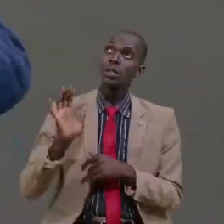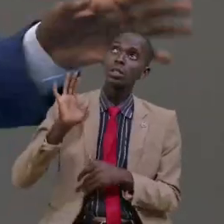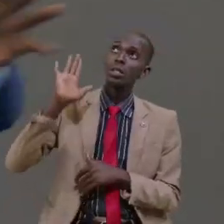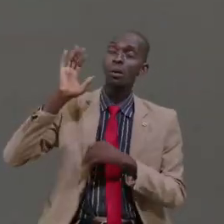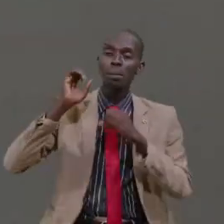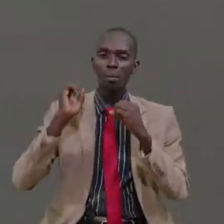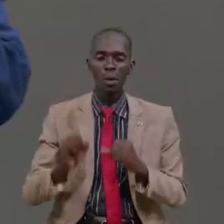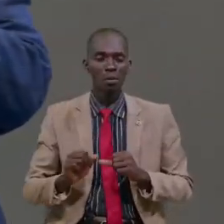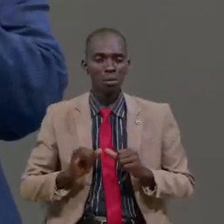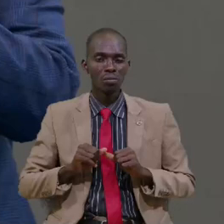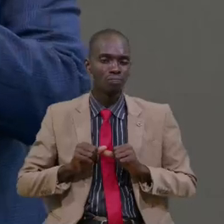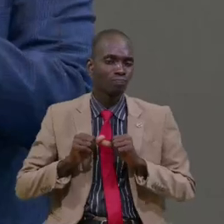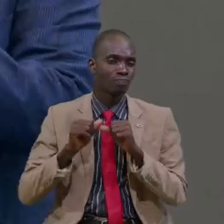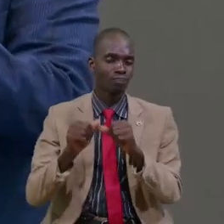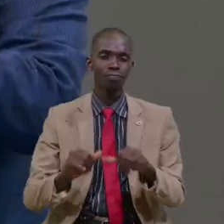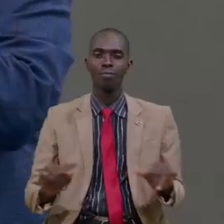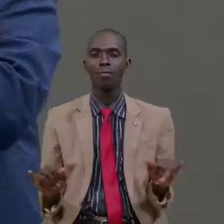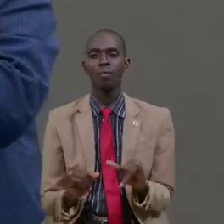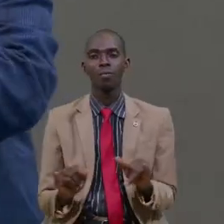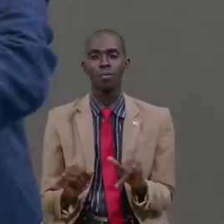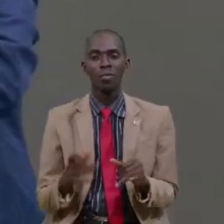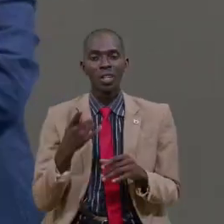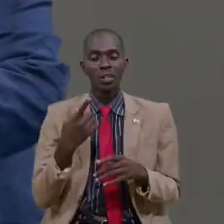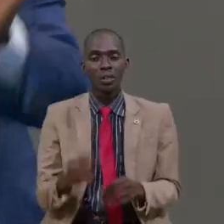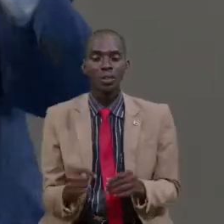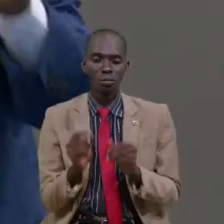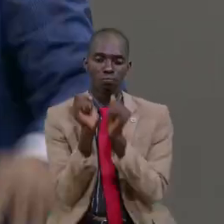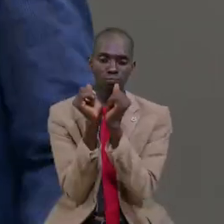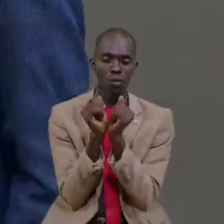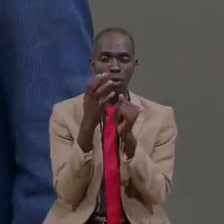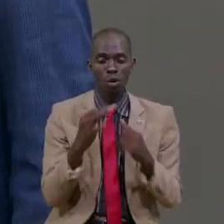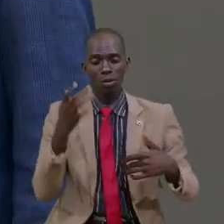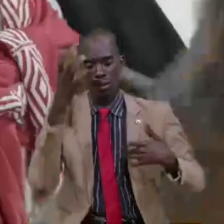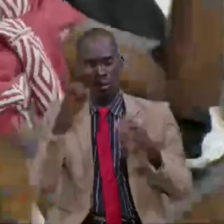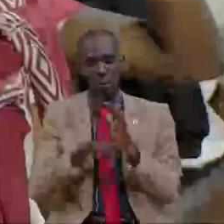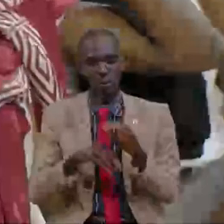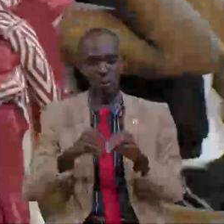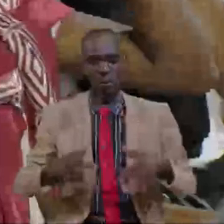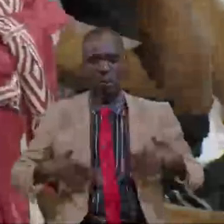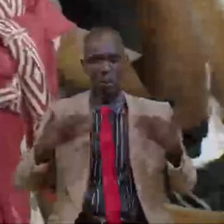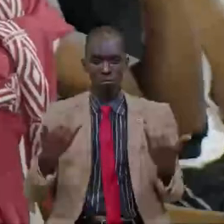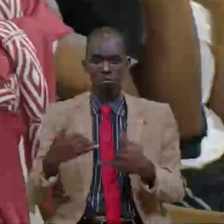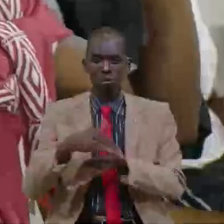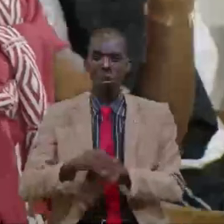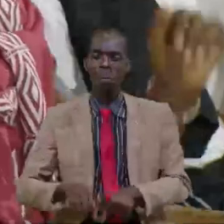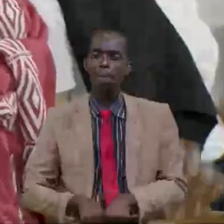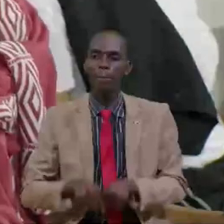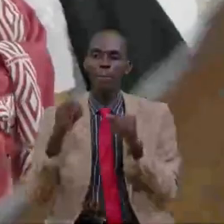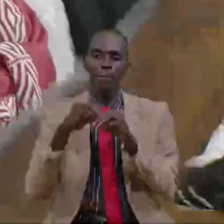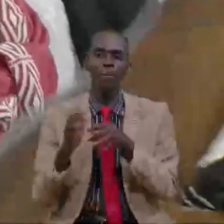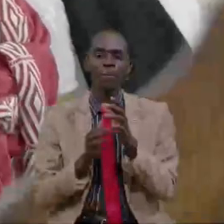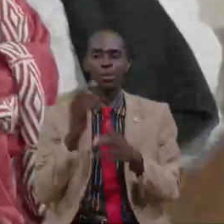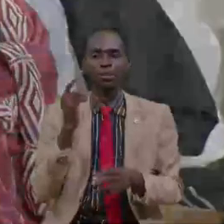sa puissance est toujours la même. La captivité de la maladie de ta vie, brisée ce soir au nom de